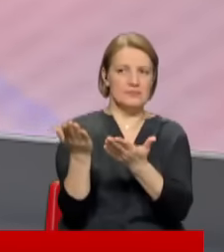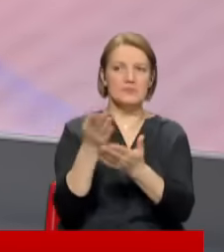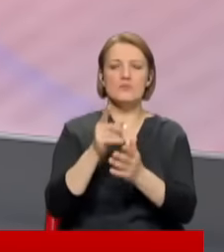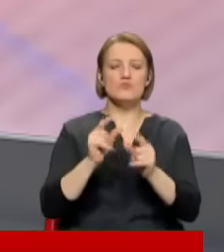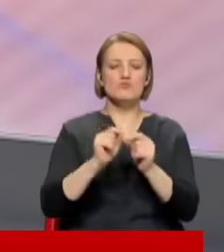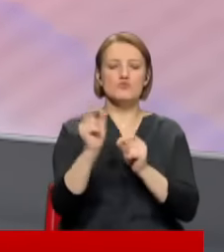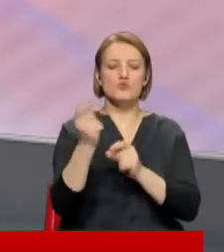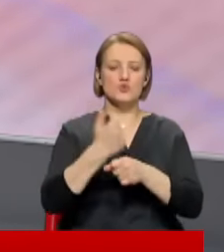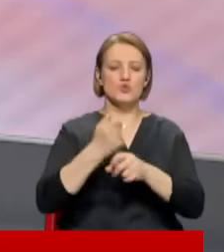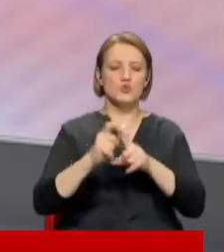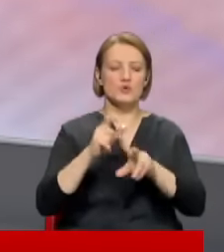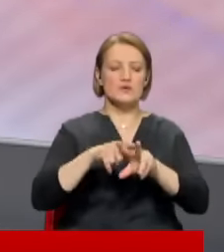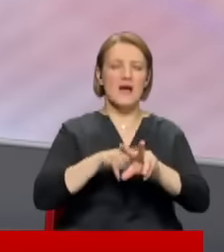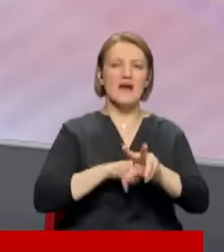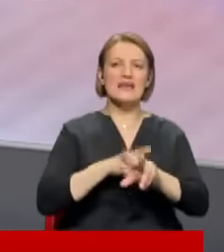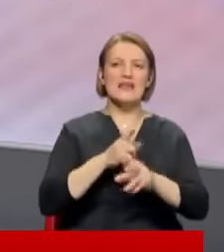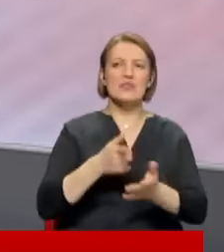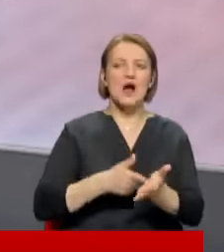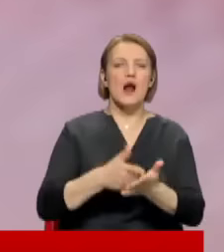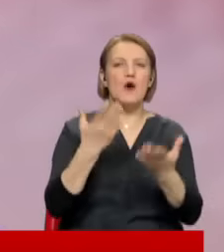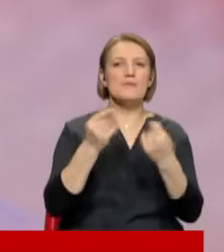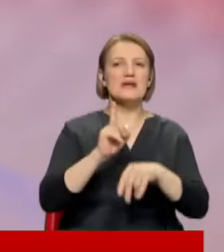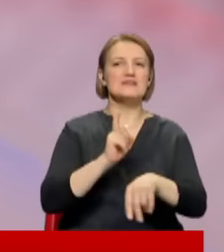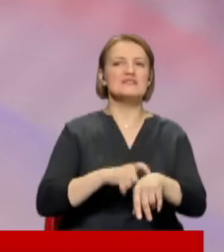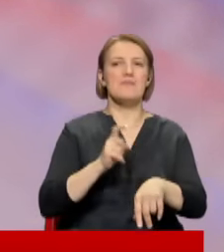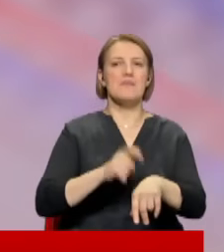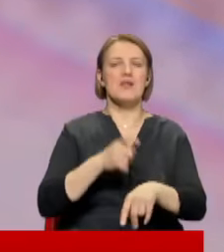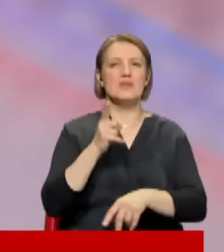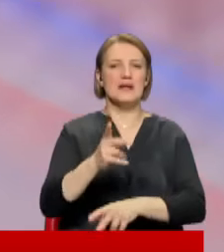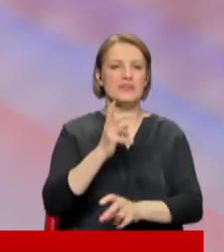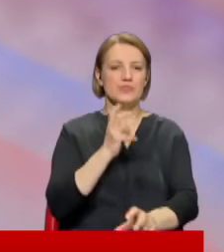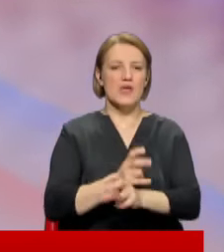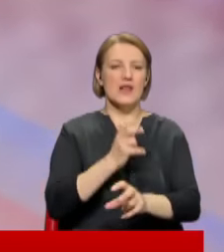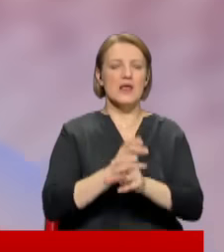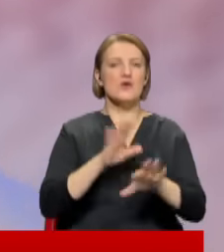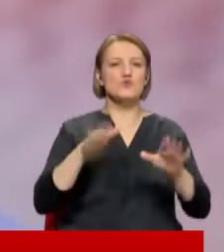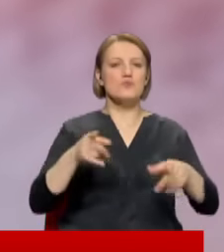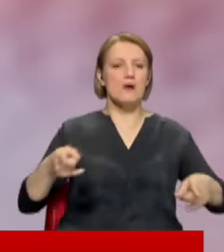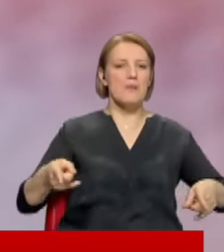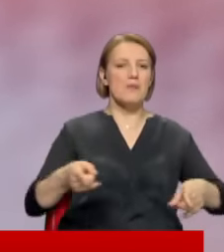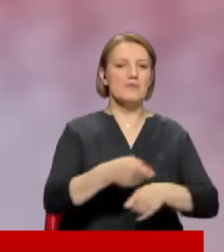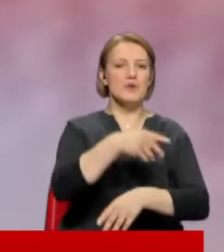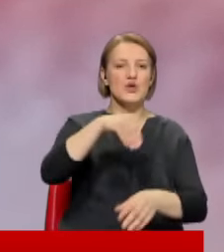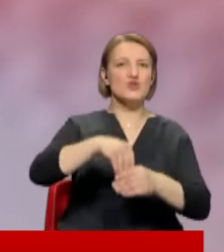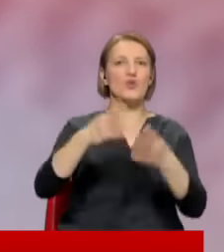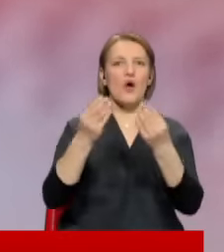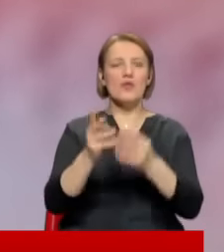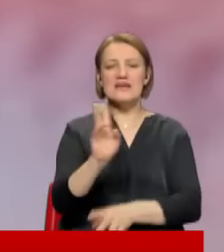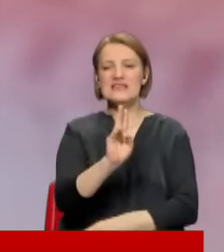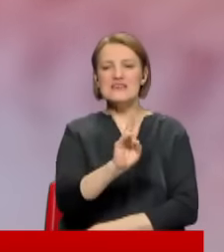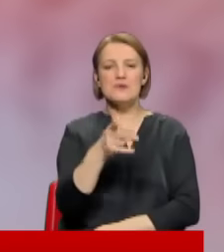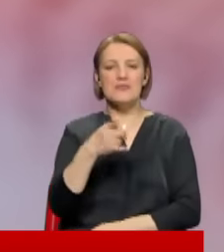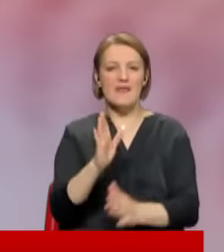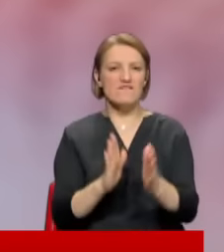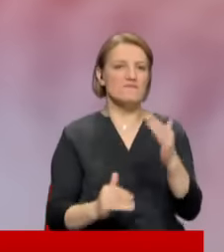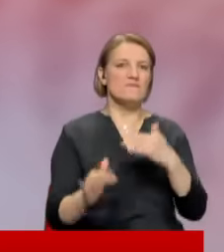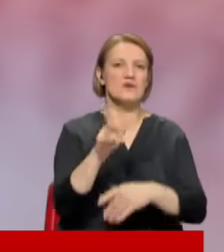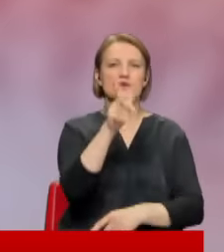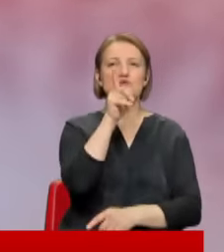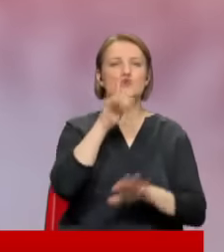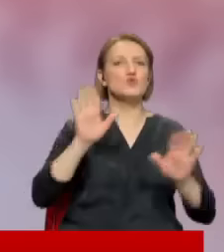Buğday tarlası haline geldi. Bir zamanlar nesli tehlikedeki kuş türlerinin de arasında olduğu 20 binden fazla